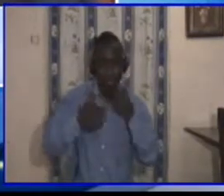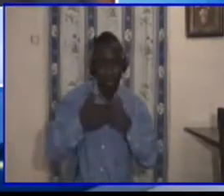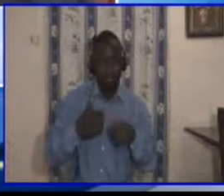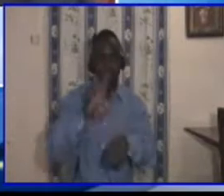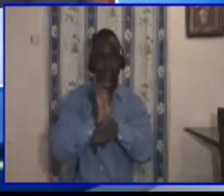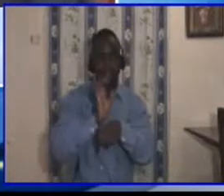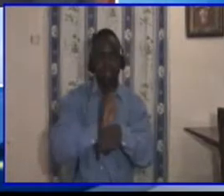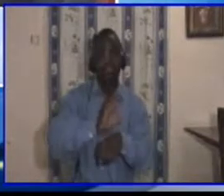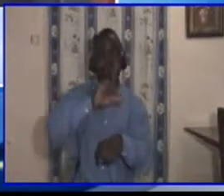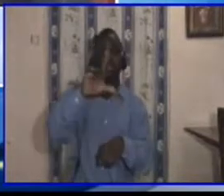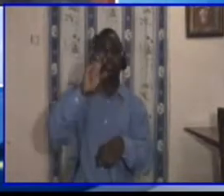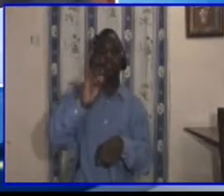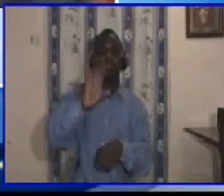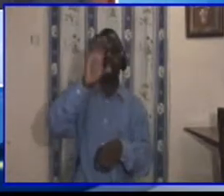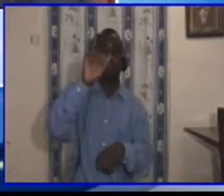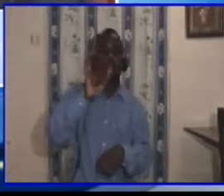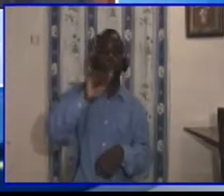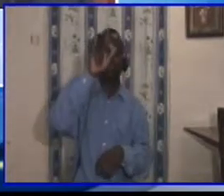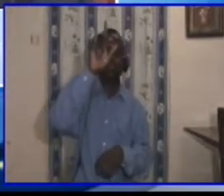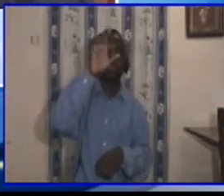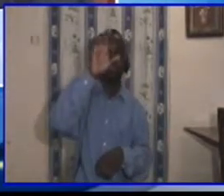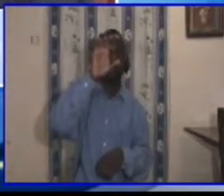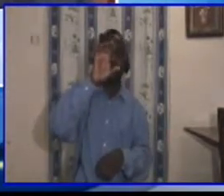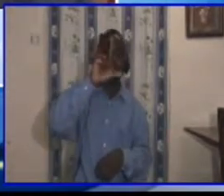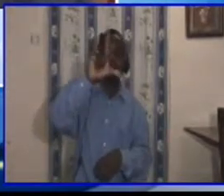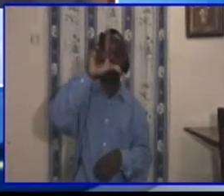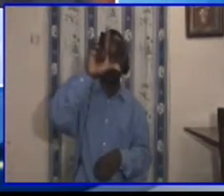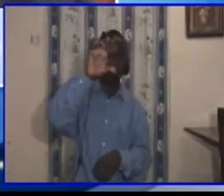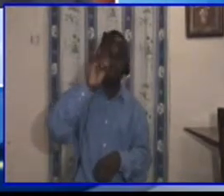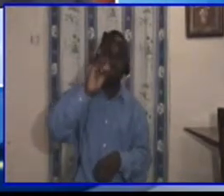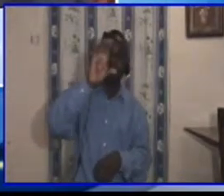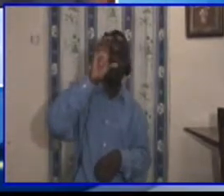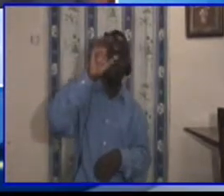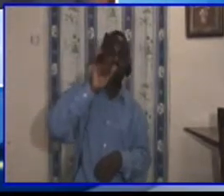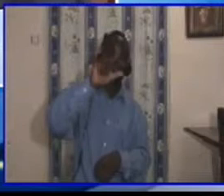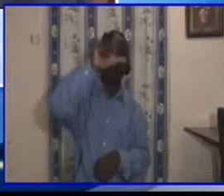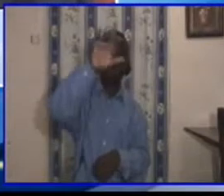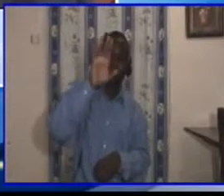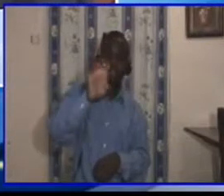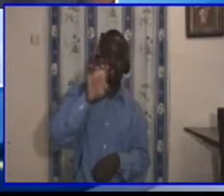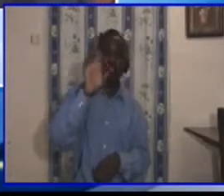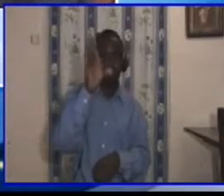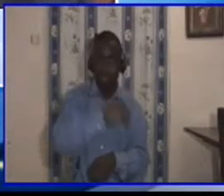io non posso essere coinvolto nelle faccende delle chiese locali